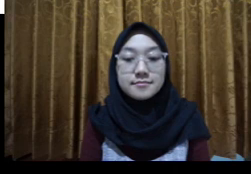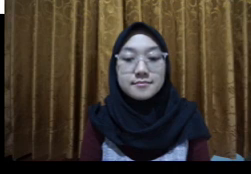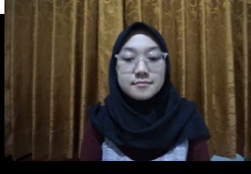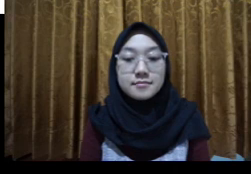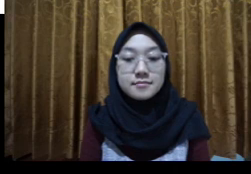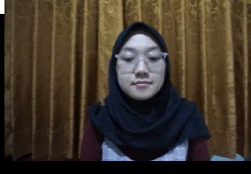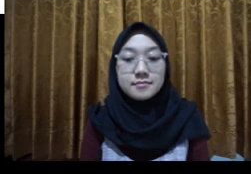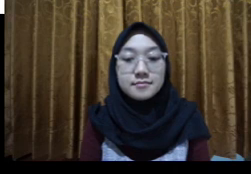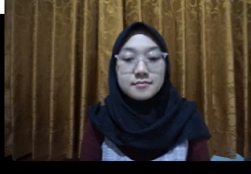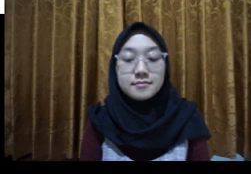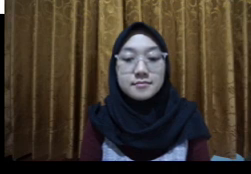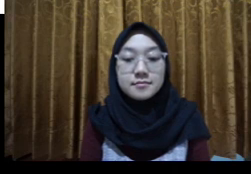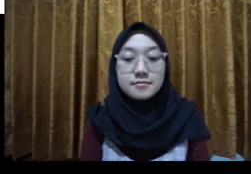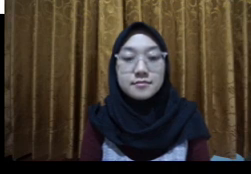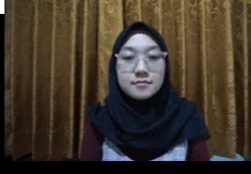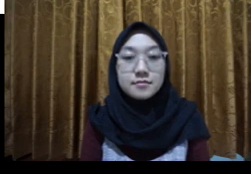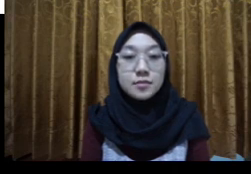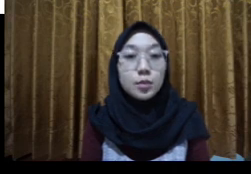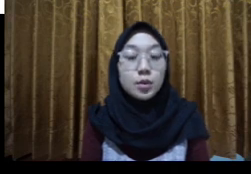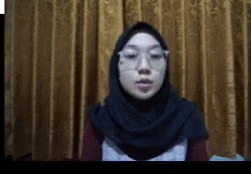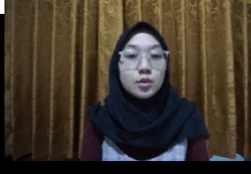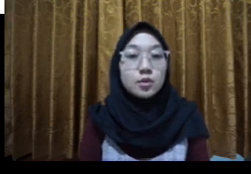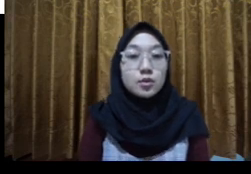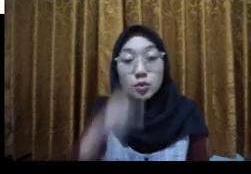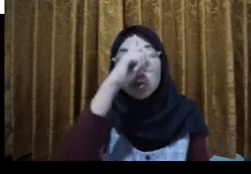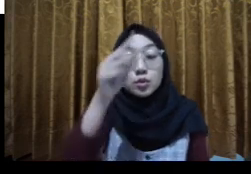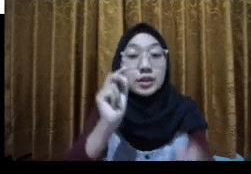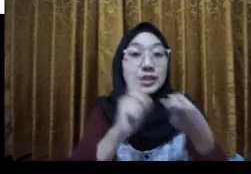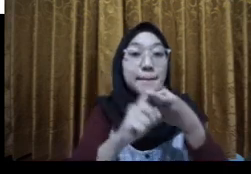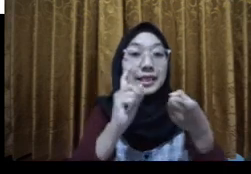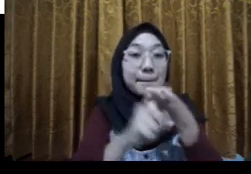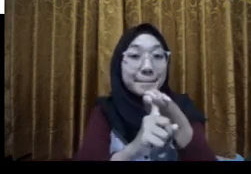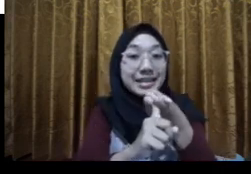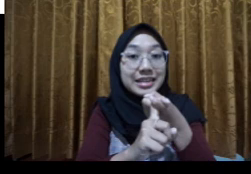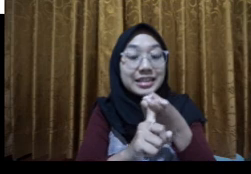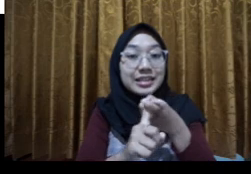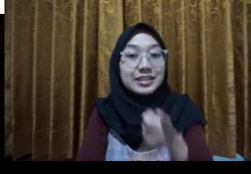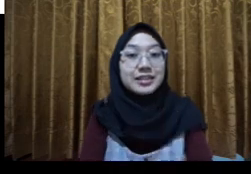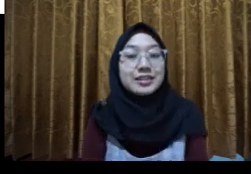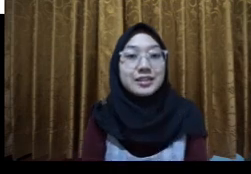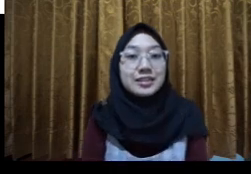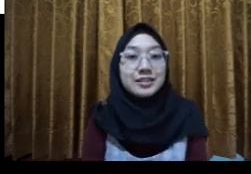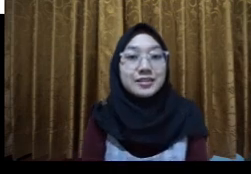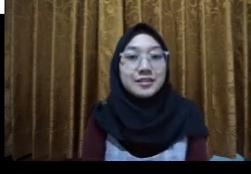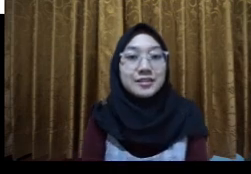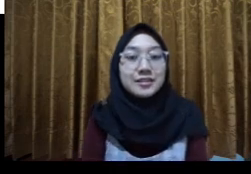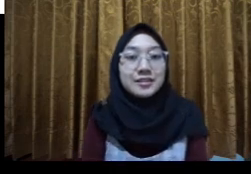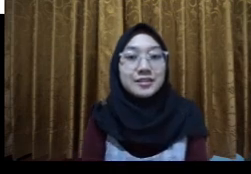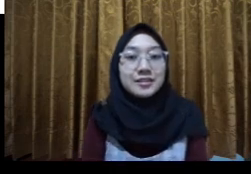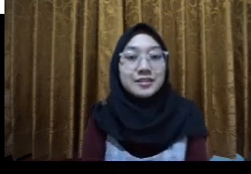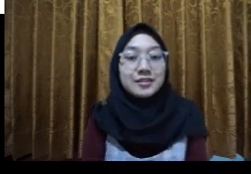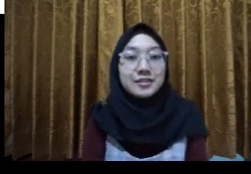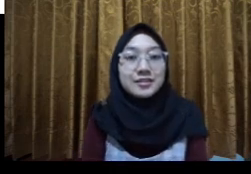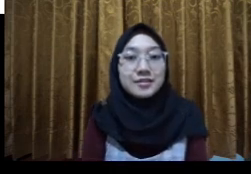yang saya pernah coba ya, yang dapat saya bagikan di sini untuk teman-teman mahasiswa